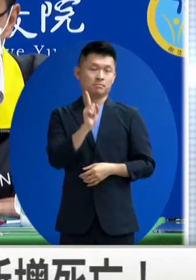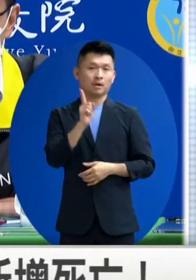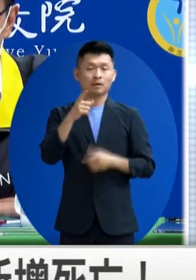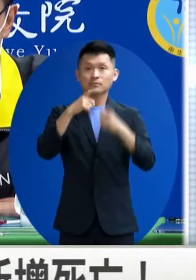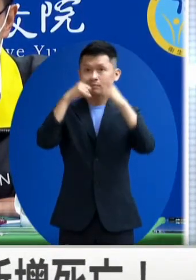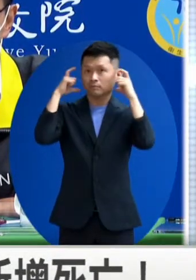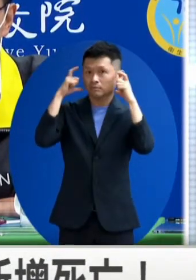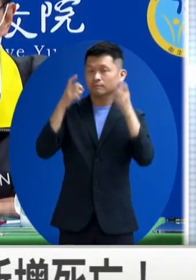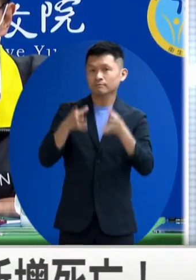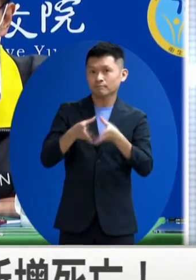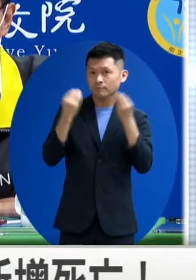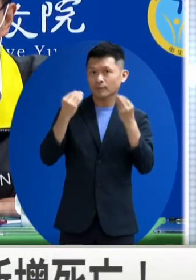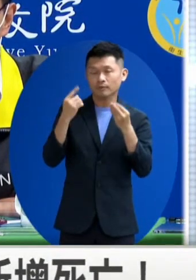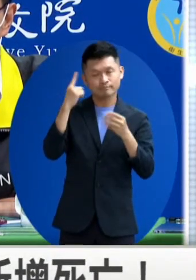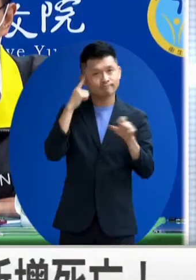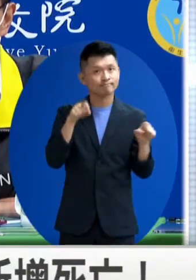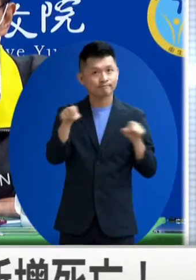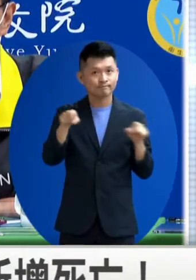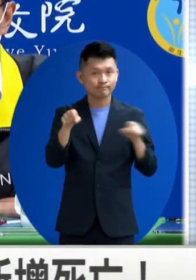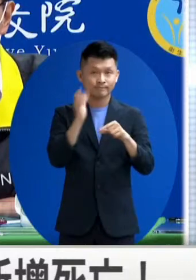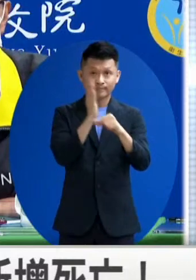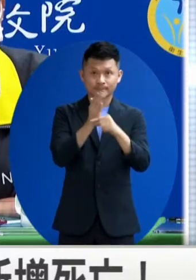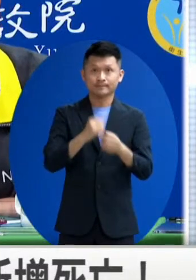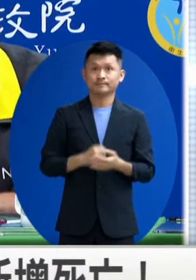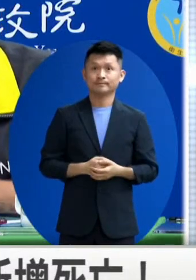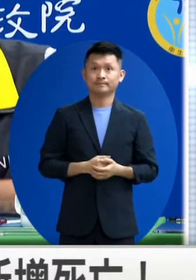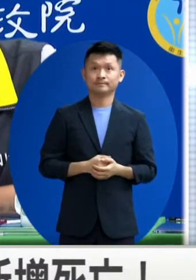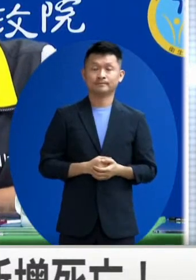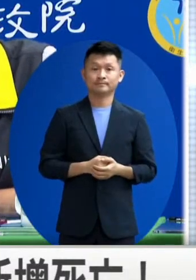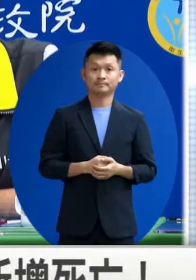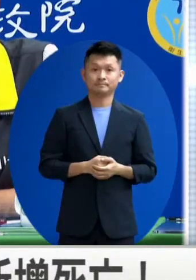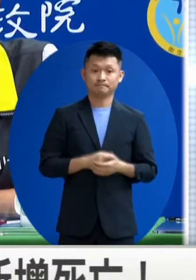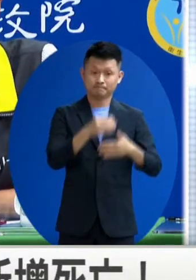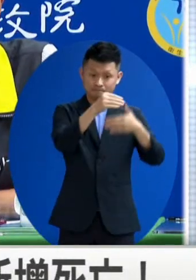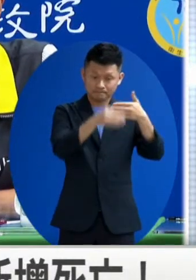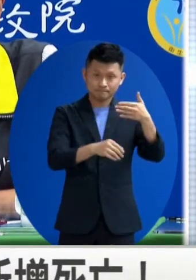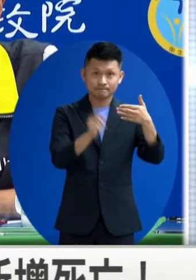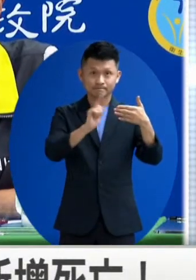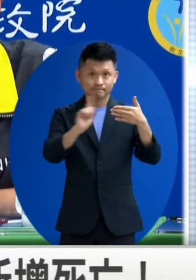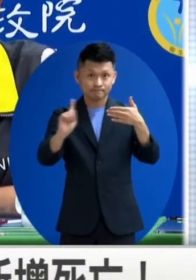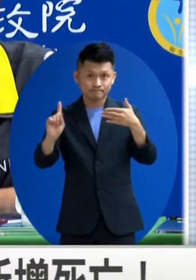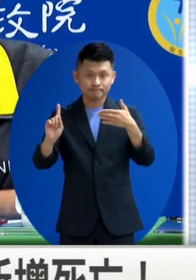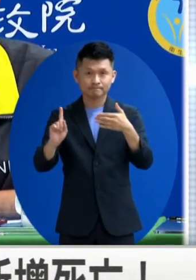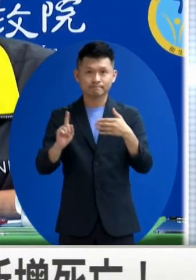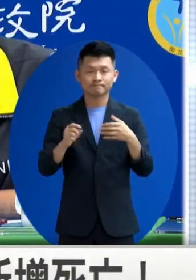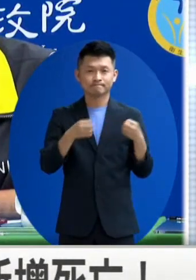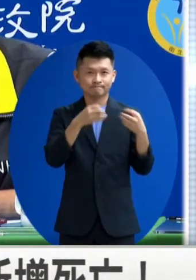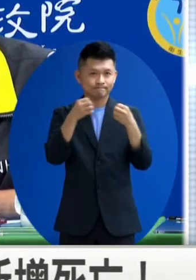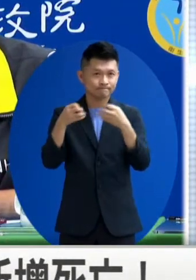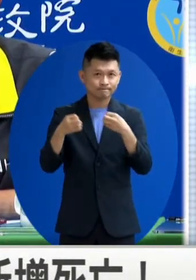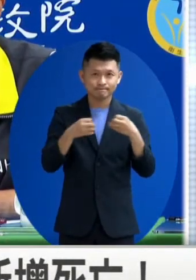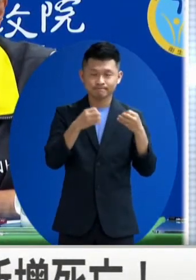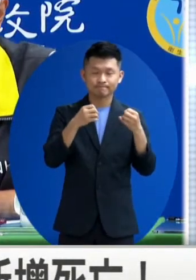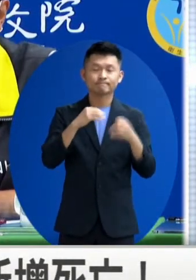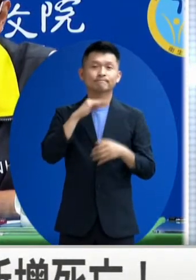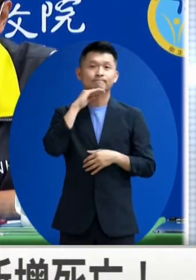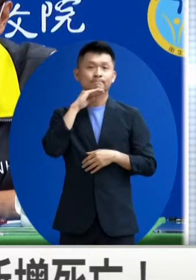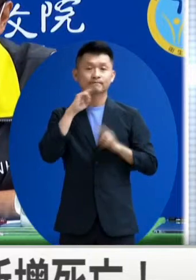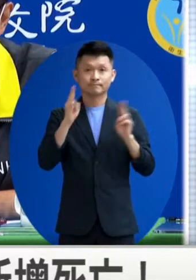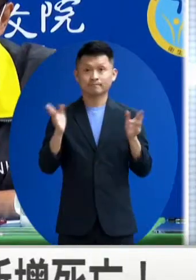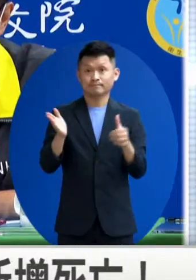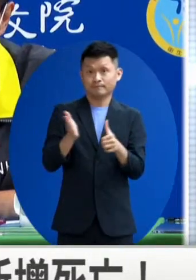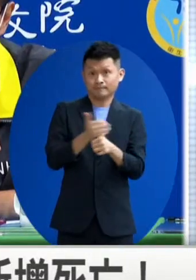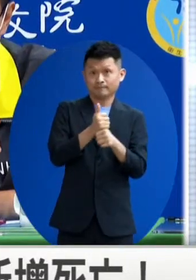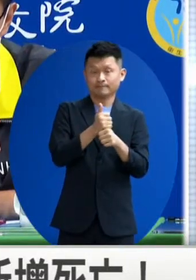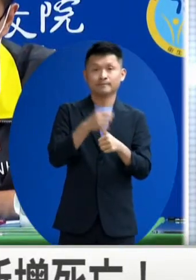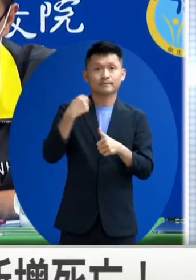议，然后不过详细的一些这个实际的做法跟配套措施当然都还有待我们最后指挥中心在跟相